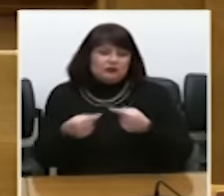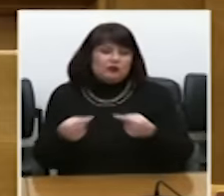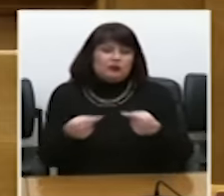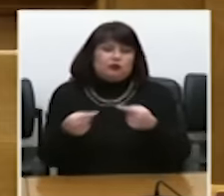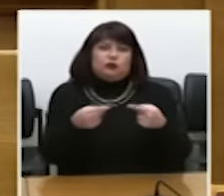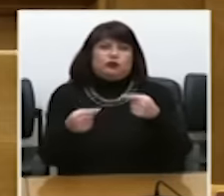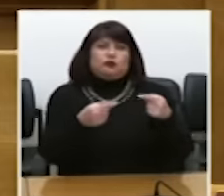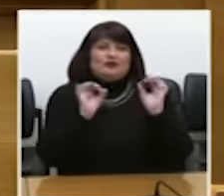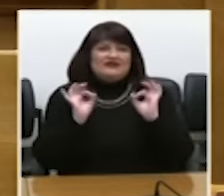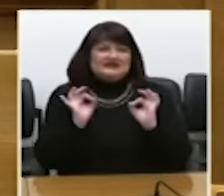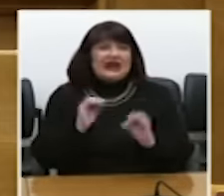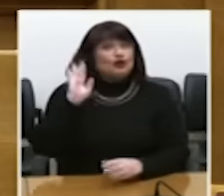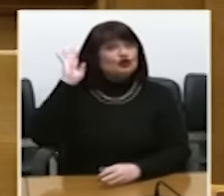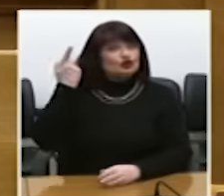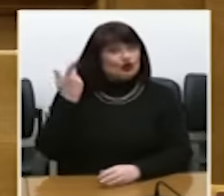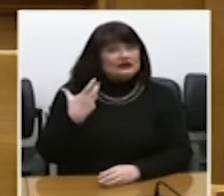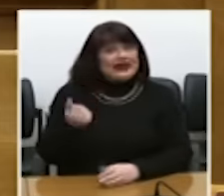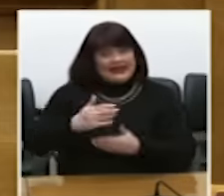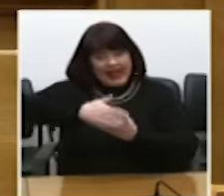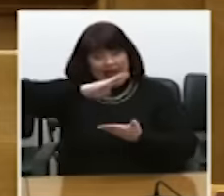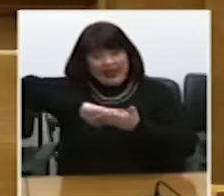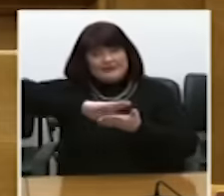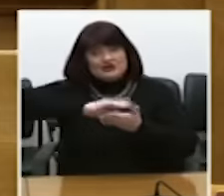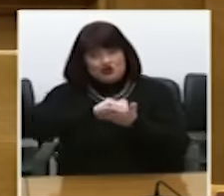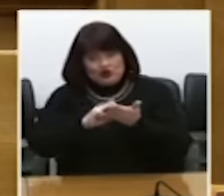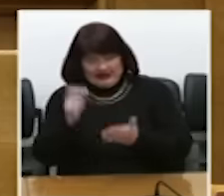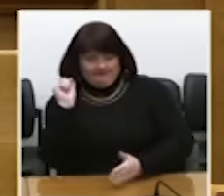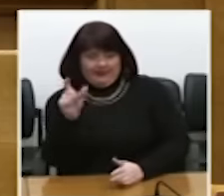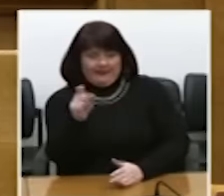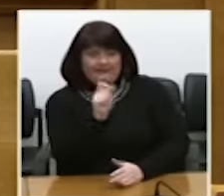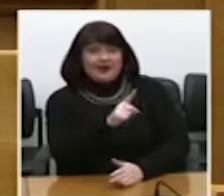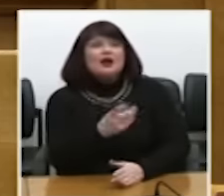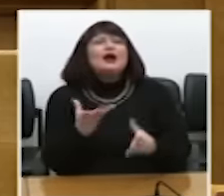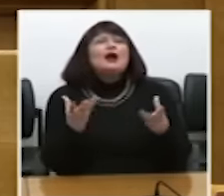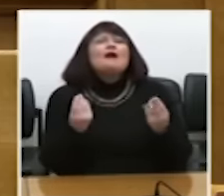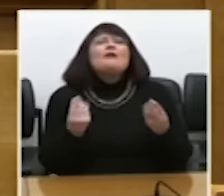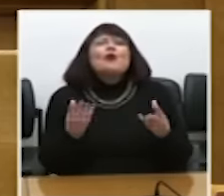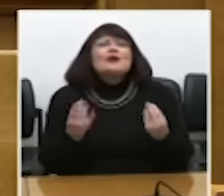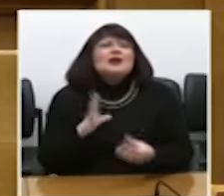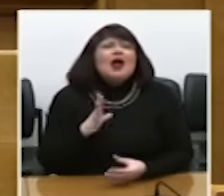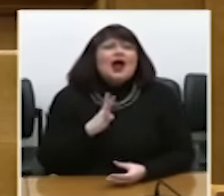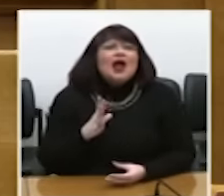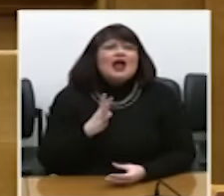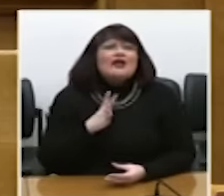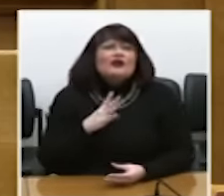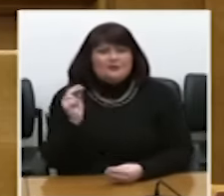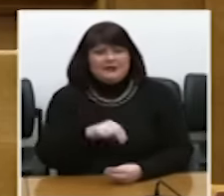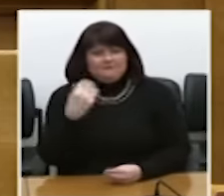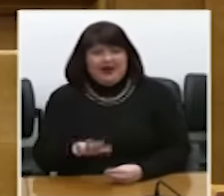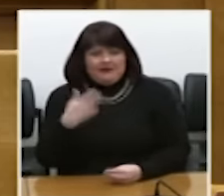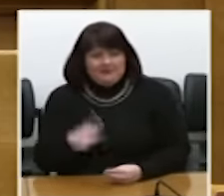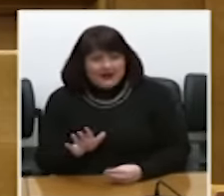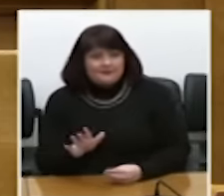υπήρχε τότε η επιστολική ψήφος, πολλοίς κόσμος θα είχε ήδη ψηφίσει, δηλαδή